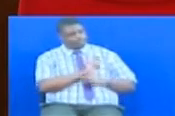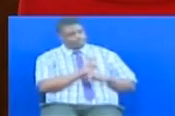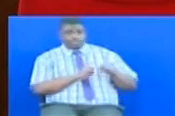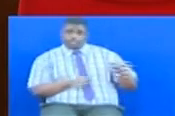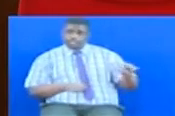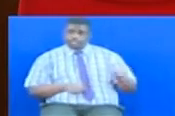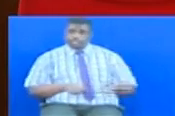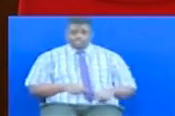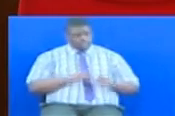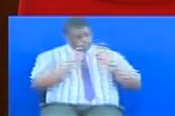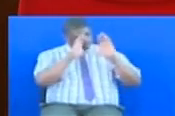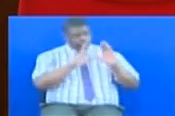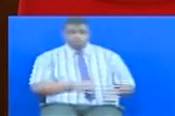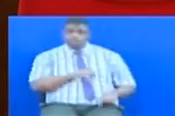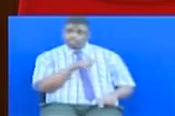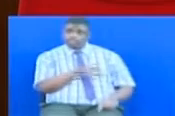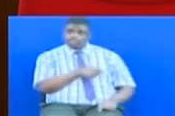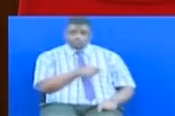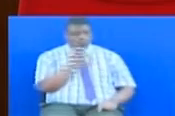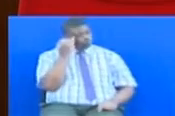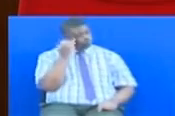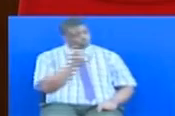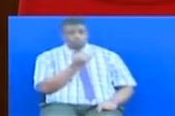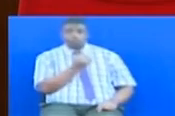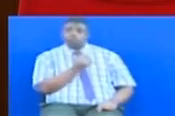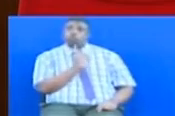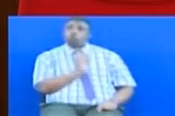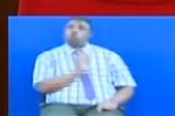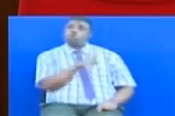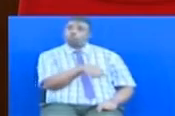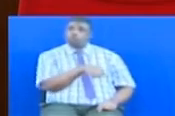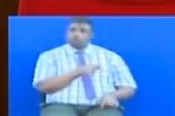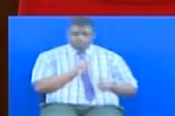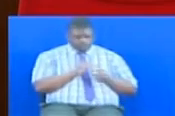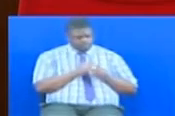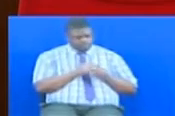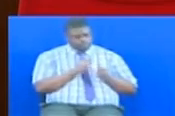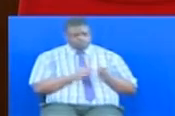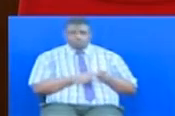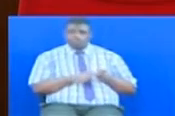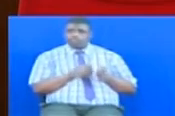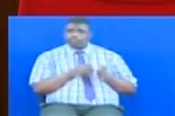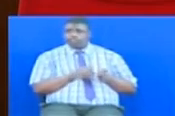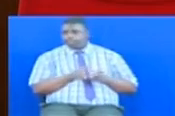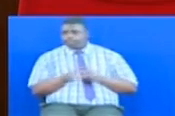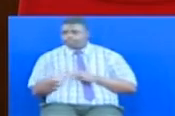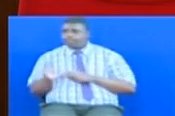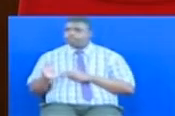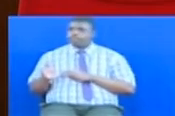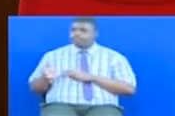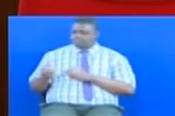ufanisi, ushauri uliopo na ni mwahidi CAG, kwa sababu yako mambo ambayo pia yanakata cross yanaweza kutekelezwa pia na mfuko wa barabara,